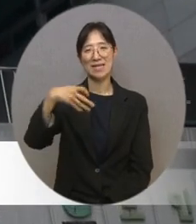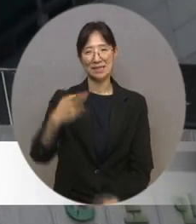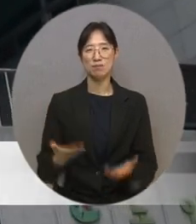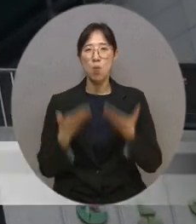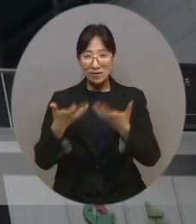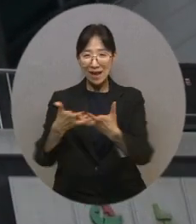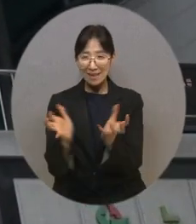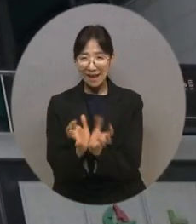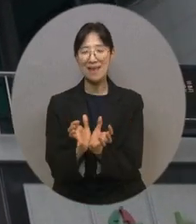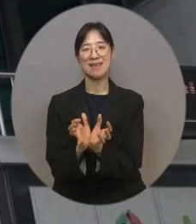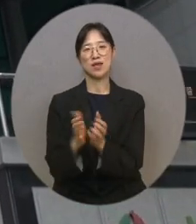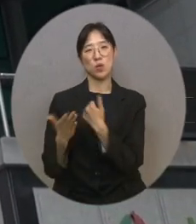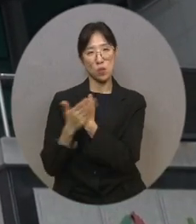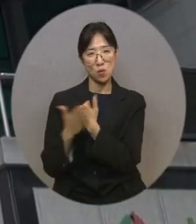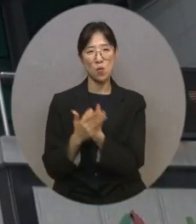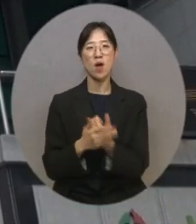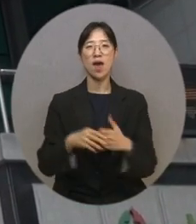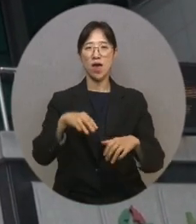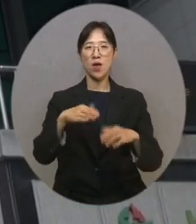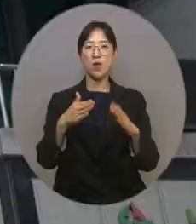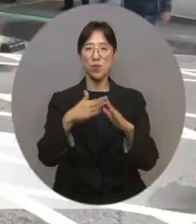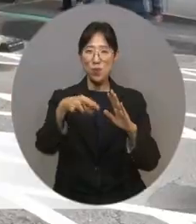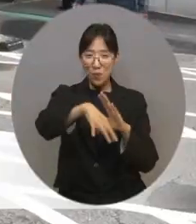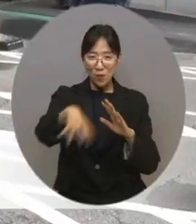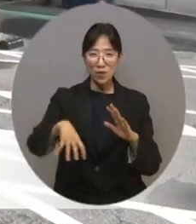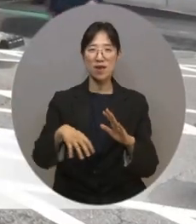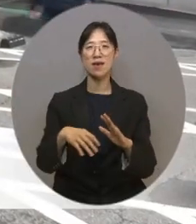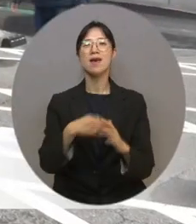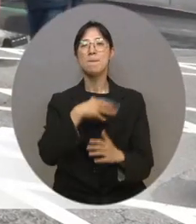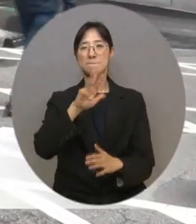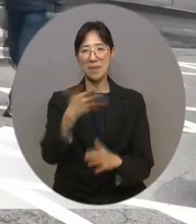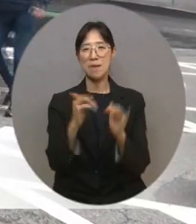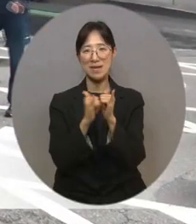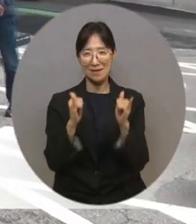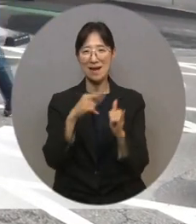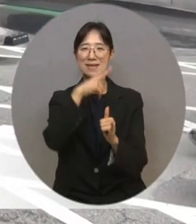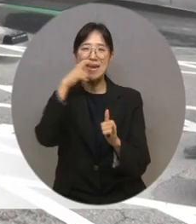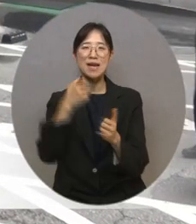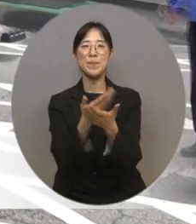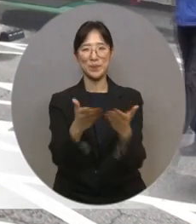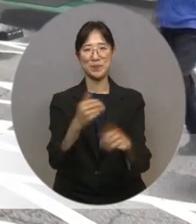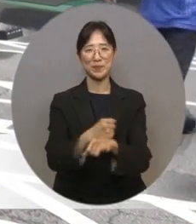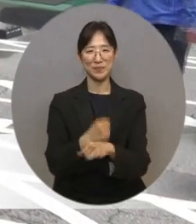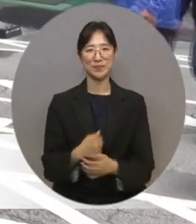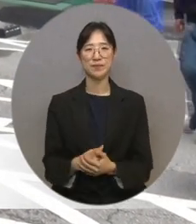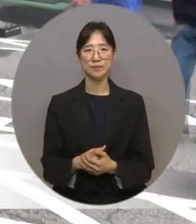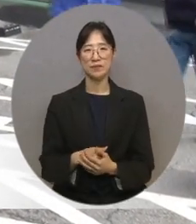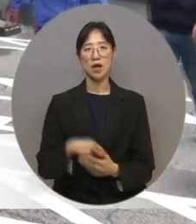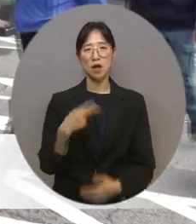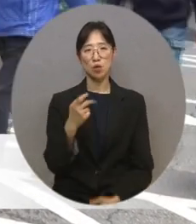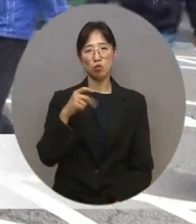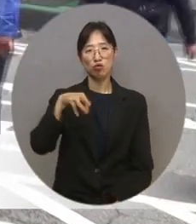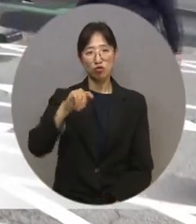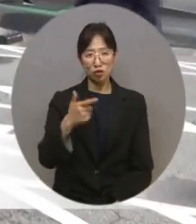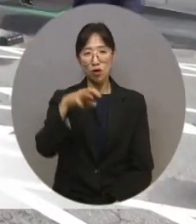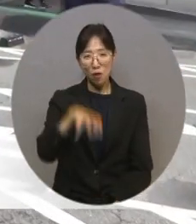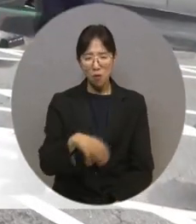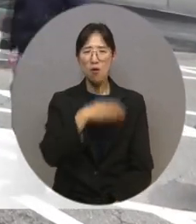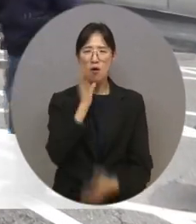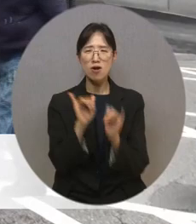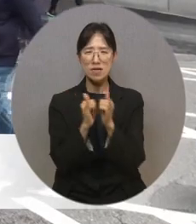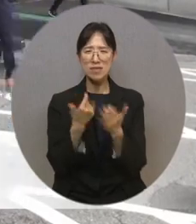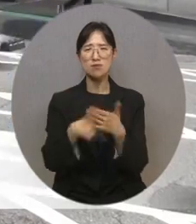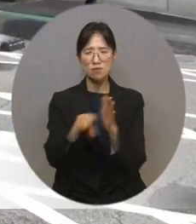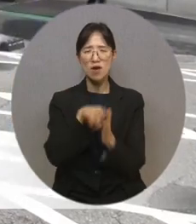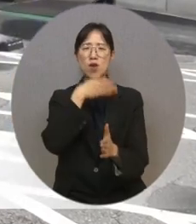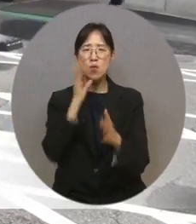어르신 800분께 자장면을 대접합니다. 우리 동천시의 어르신들을 위해서 이 노인복지관에서 짜장면